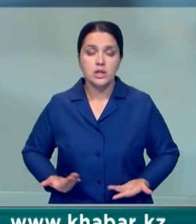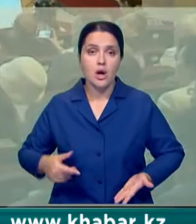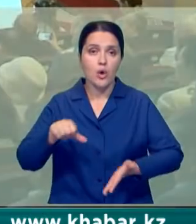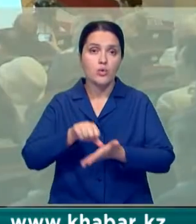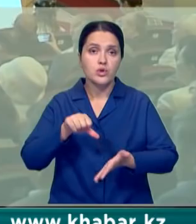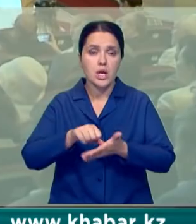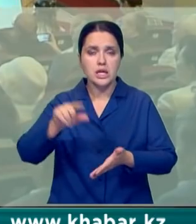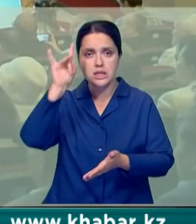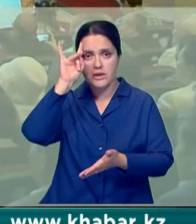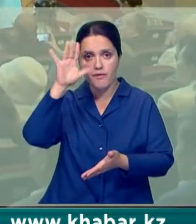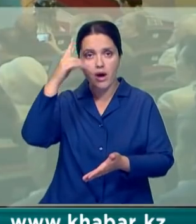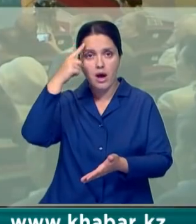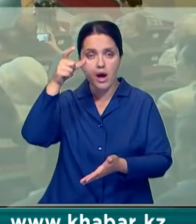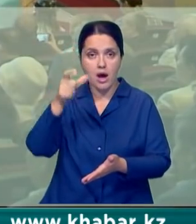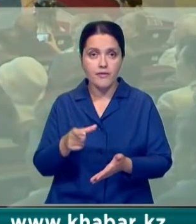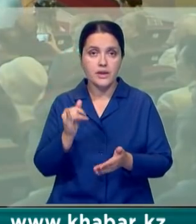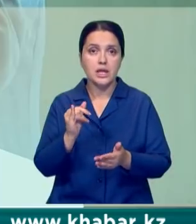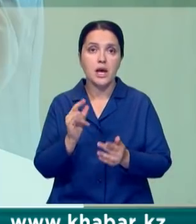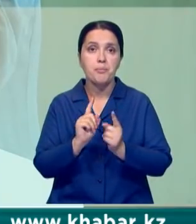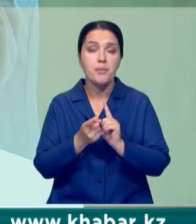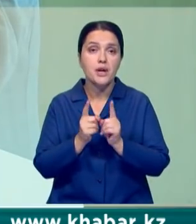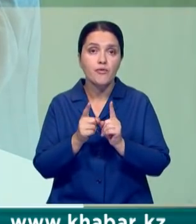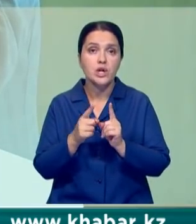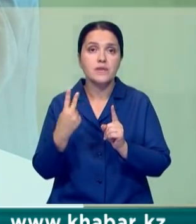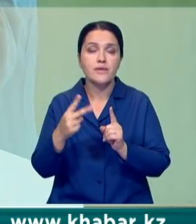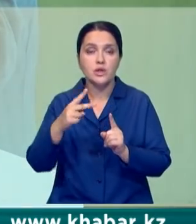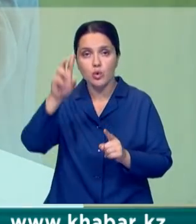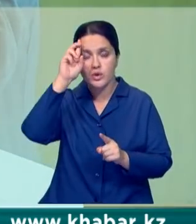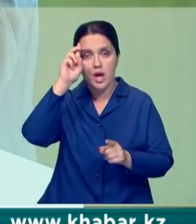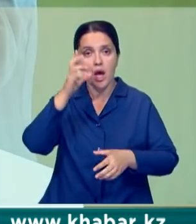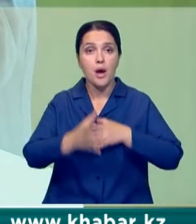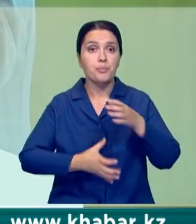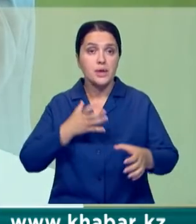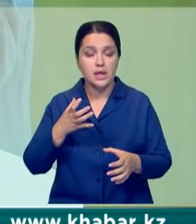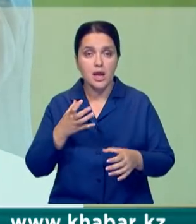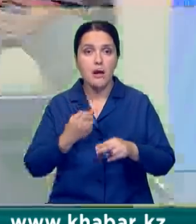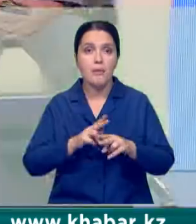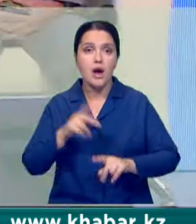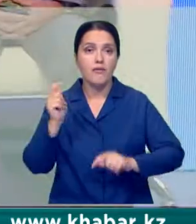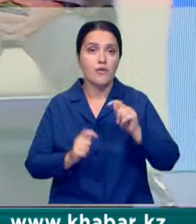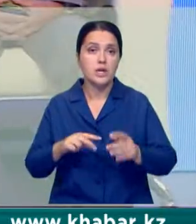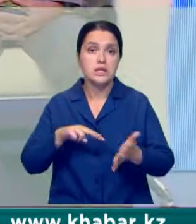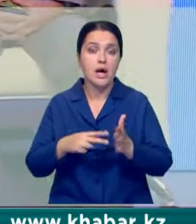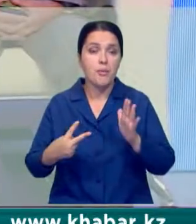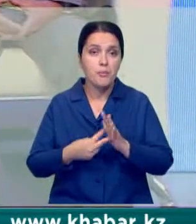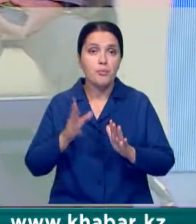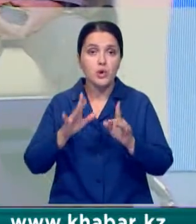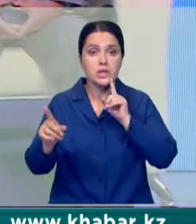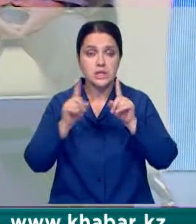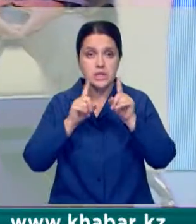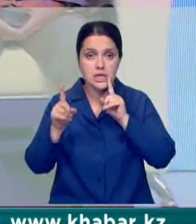десятки именитых авторов и переводчиков из 20 государств в рамках форума запланированные пленарное заседание